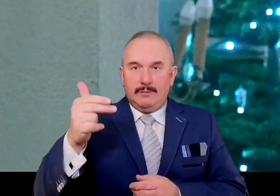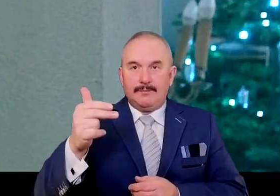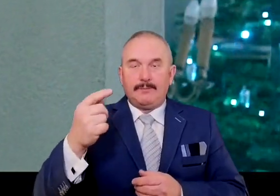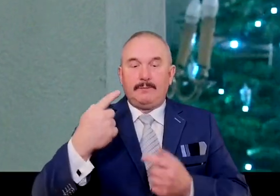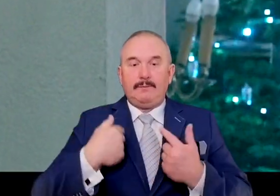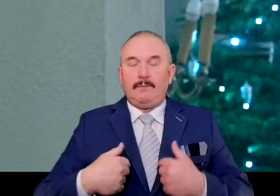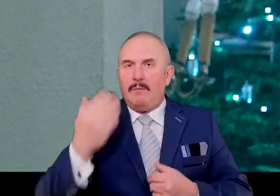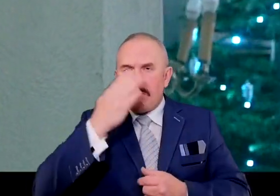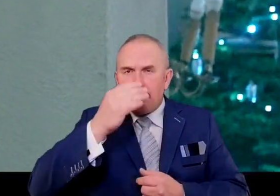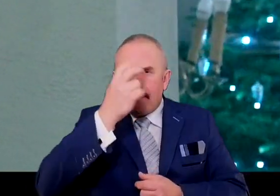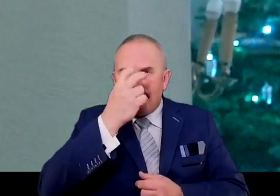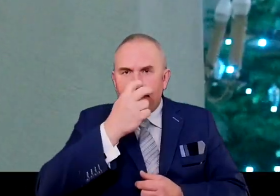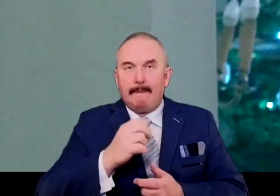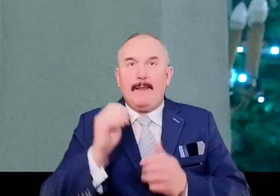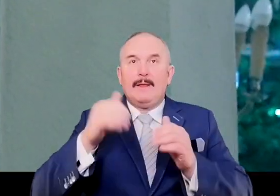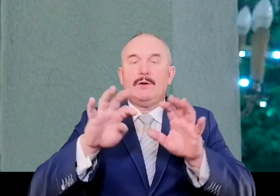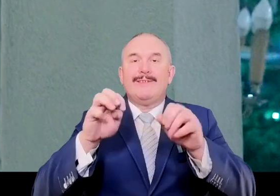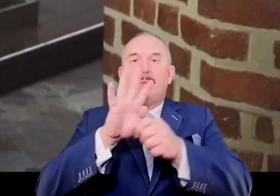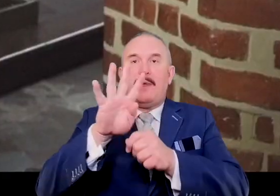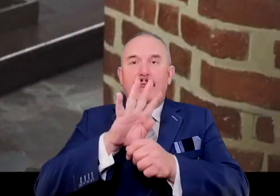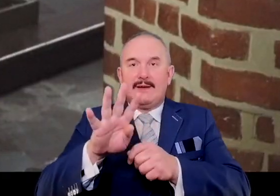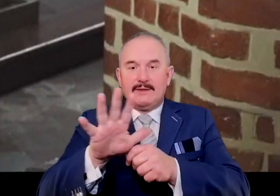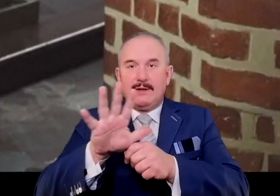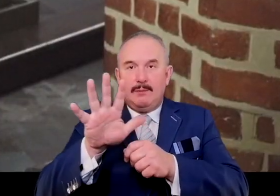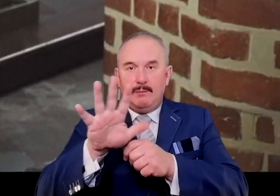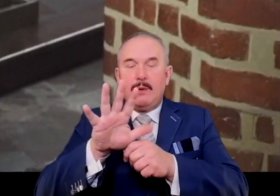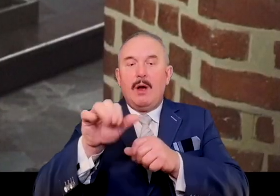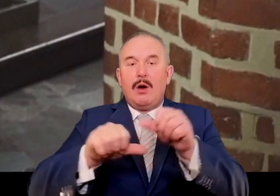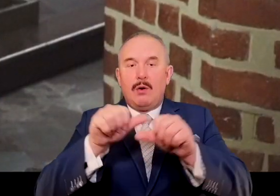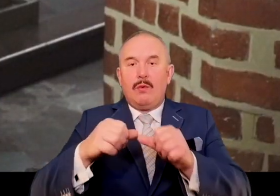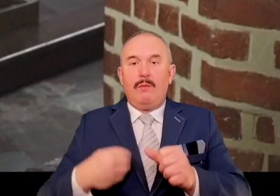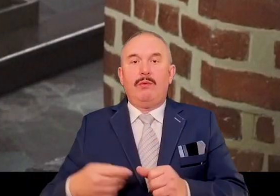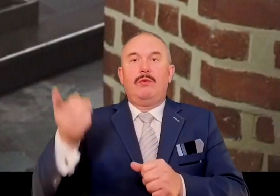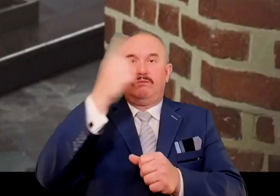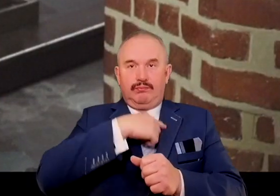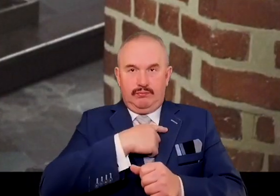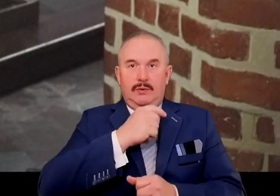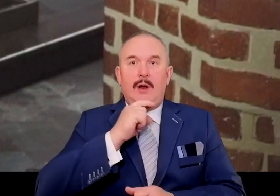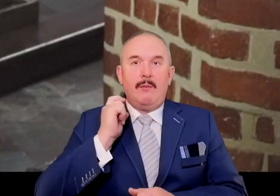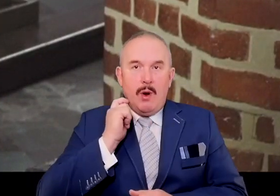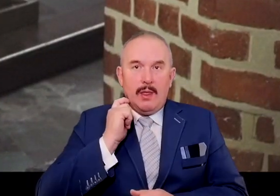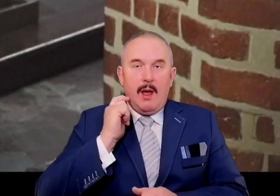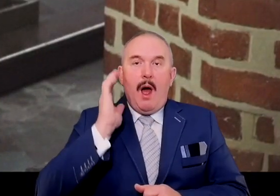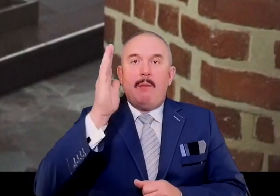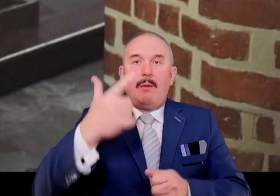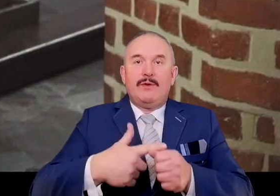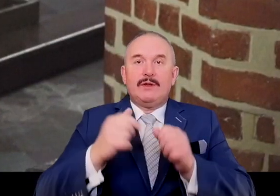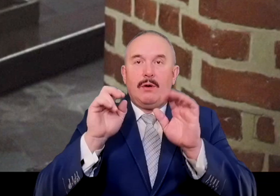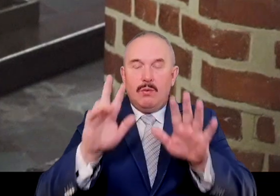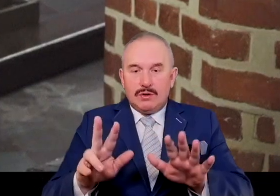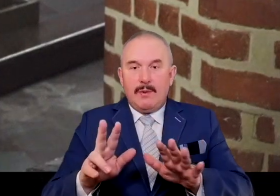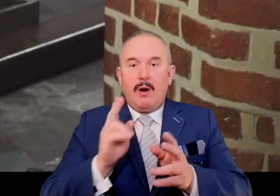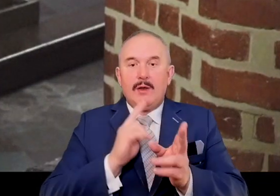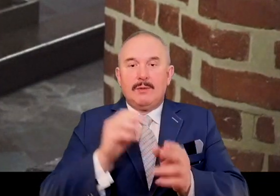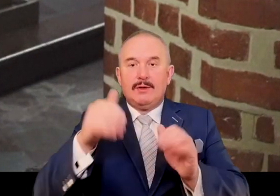Osoba bardzo ciekawa. W 1915 roku otrzymał święcenia kapłańskie i już 28